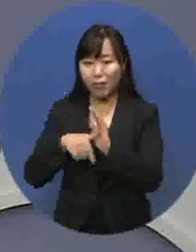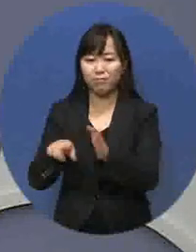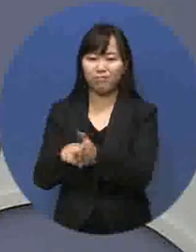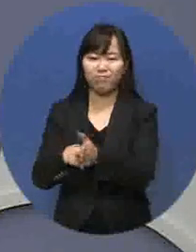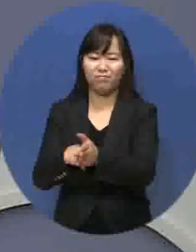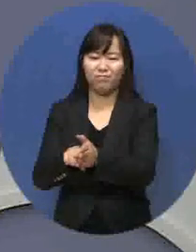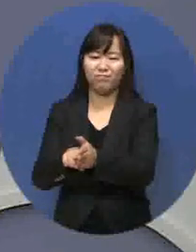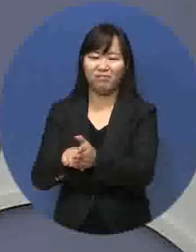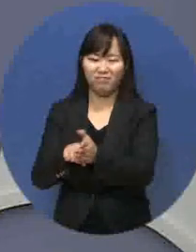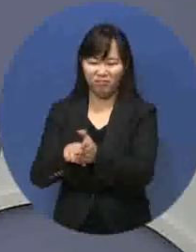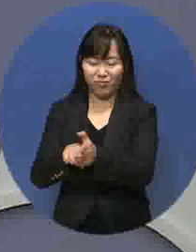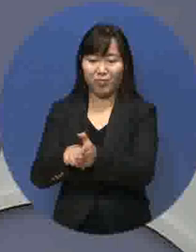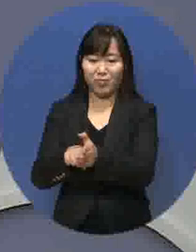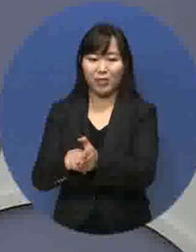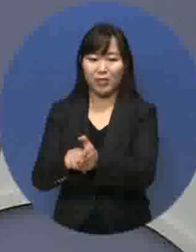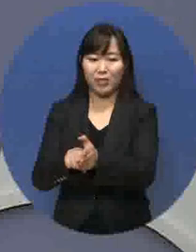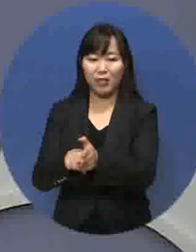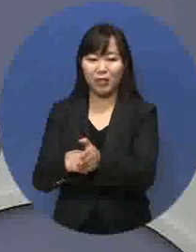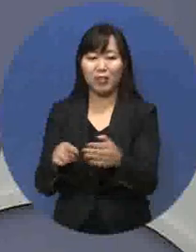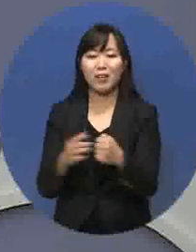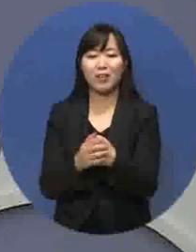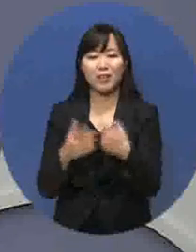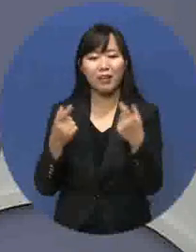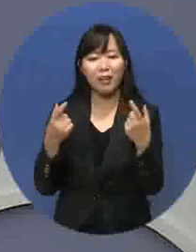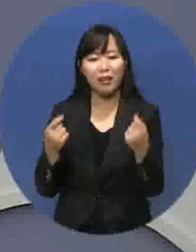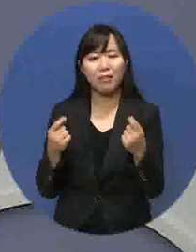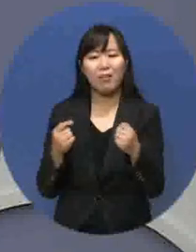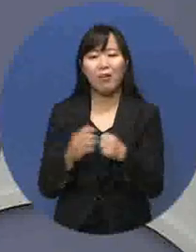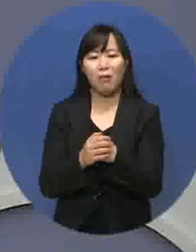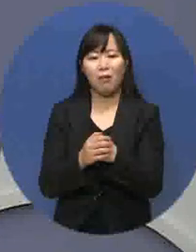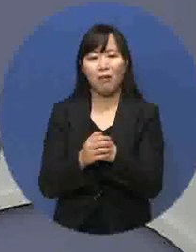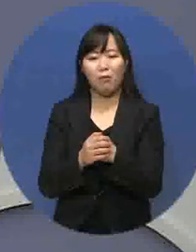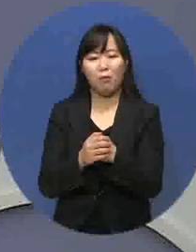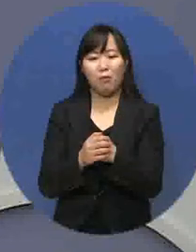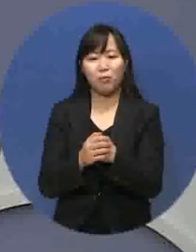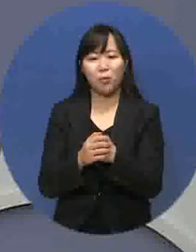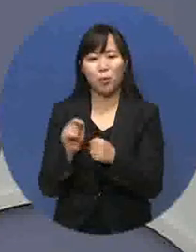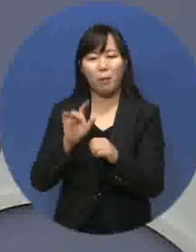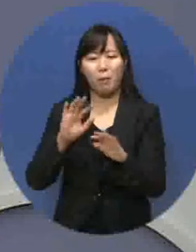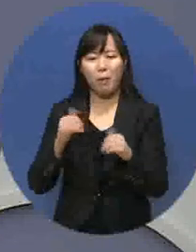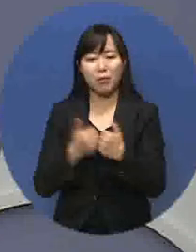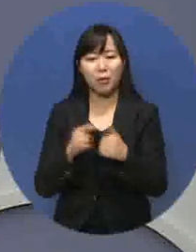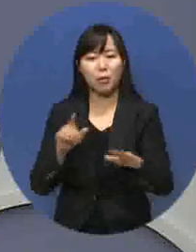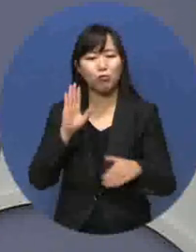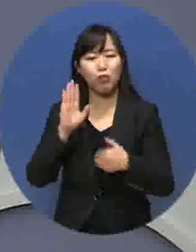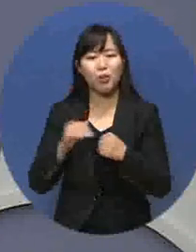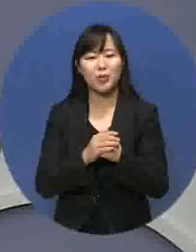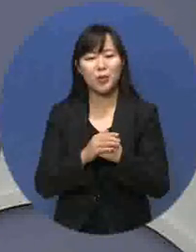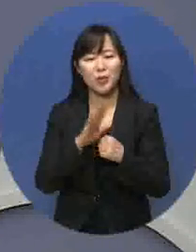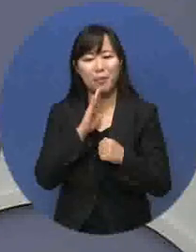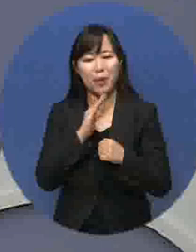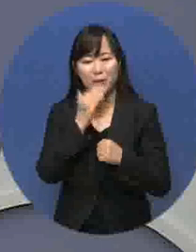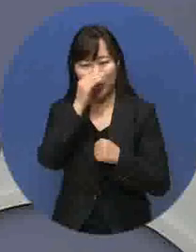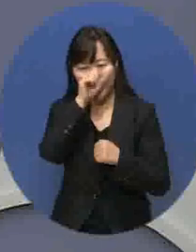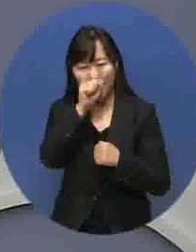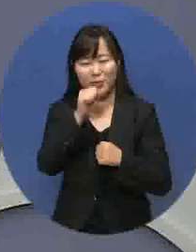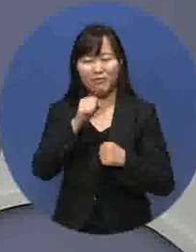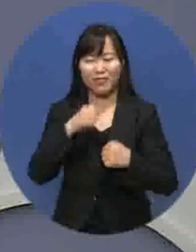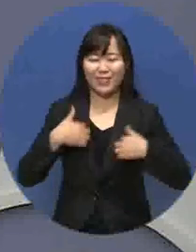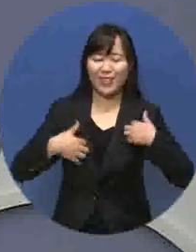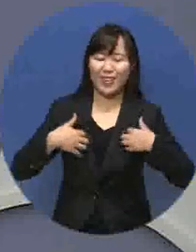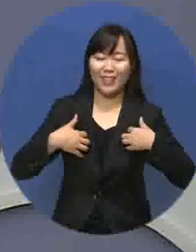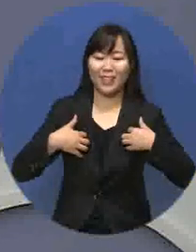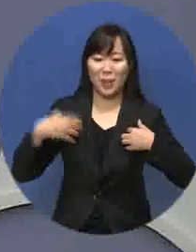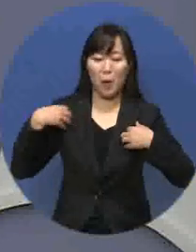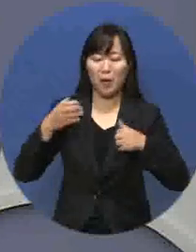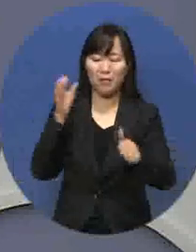있는 뭐 이렇게 안타고니스트 역 이렇게 해서 다음번에 또 다시 선역을 좀 유쾌하고 재밌는 선역을 또 드려야 되지